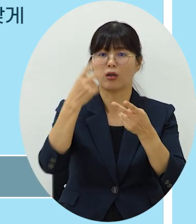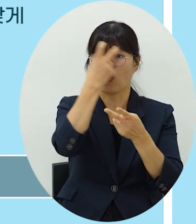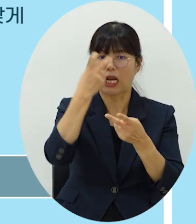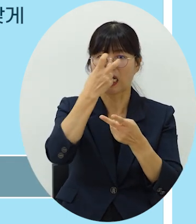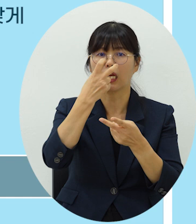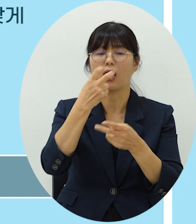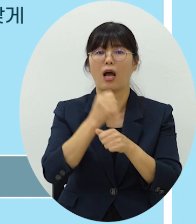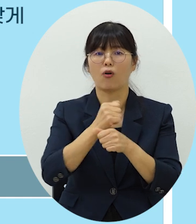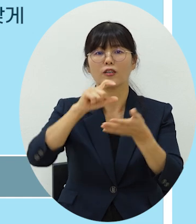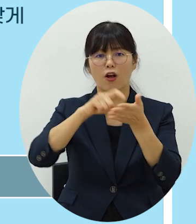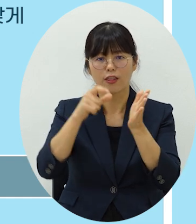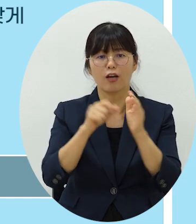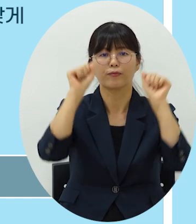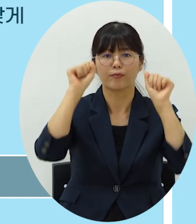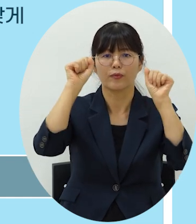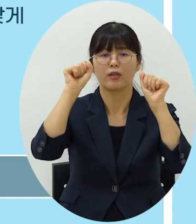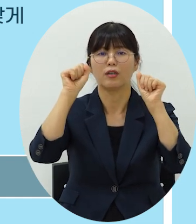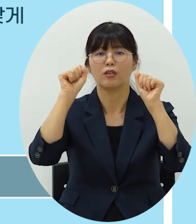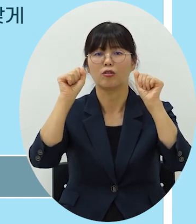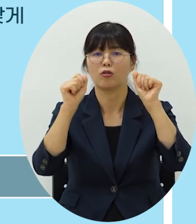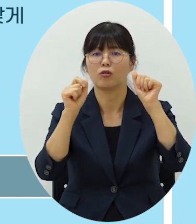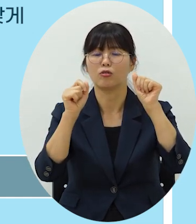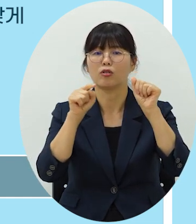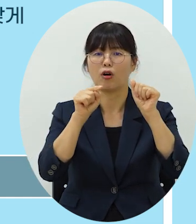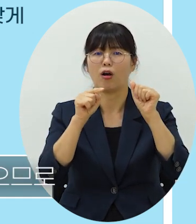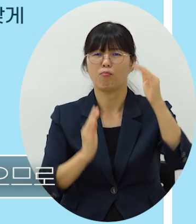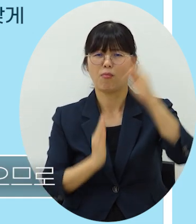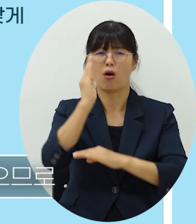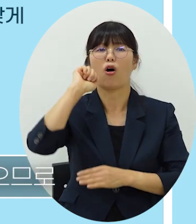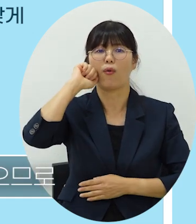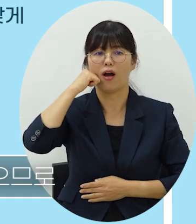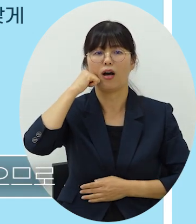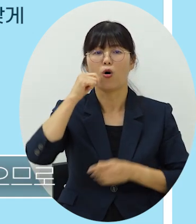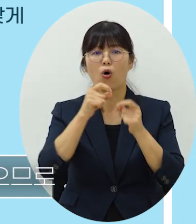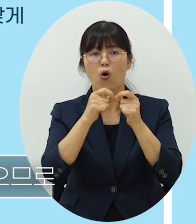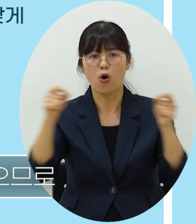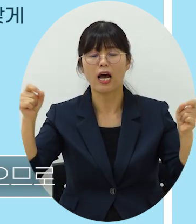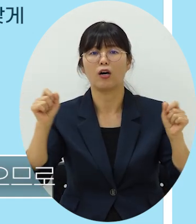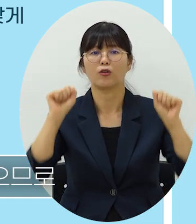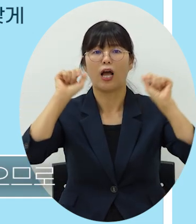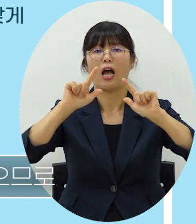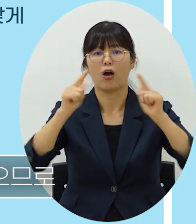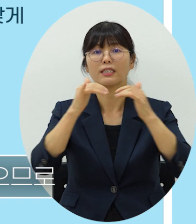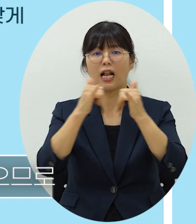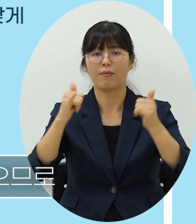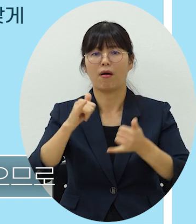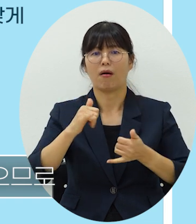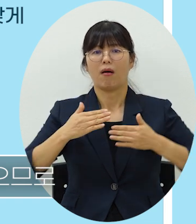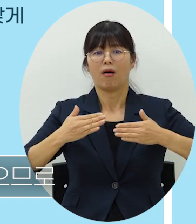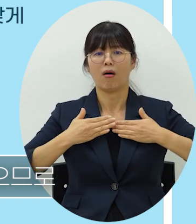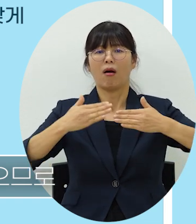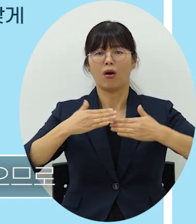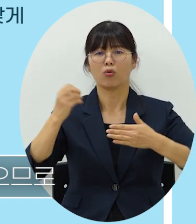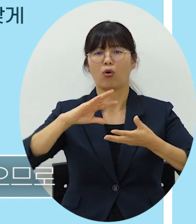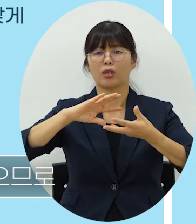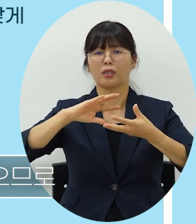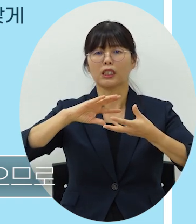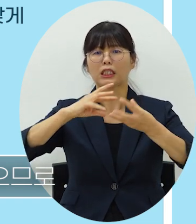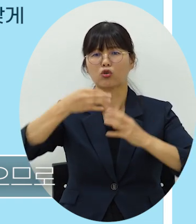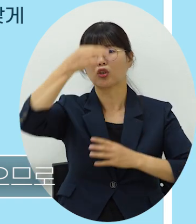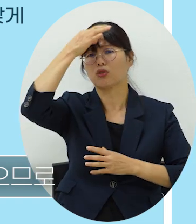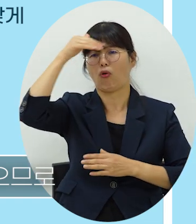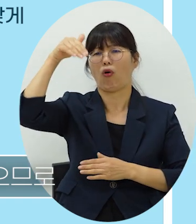위한 적절한 운동 강도에 도달하기는 어렵습니다. 오랫동안 운동하지 않은 사람의 심폐기능과 근육기능은